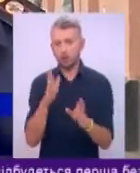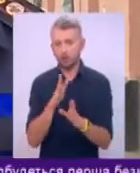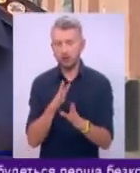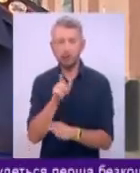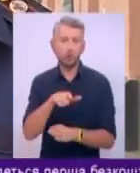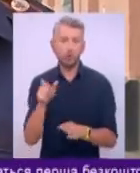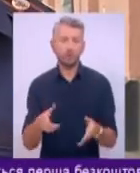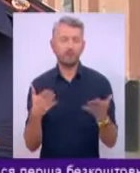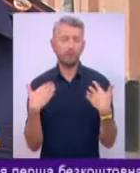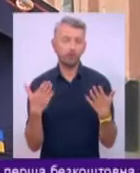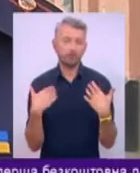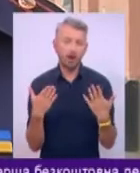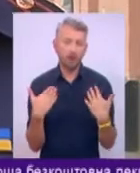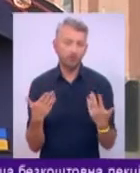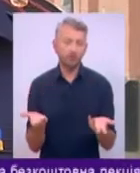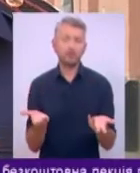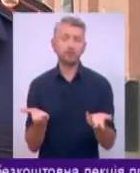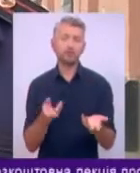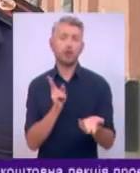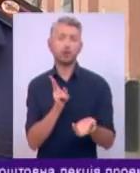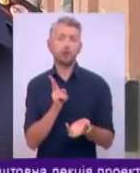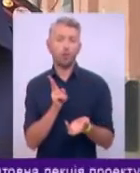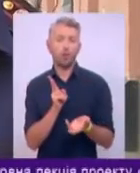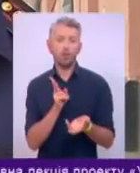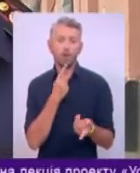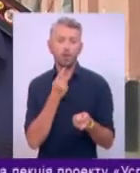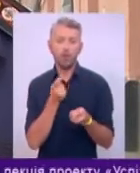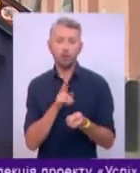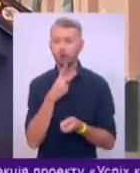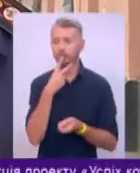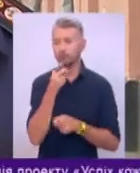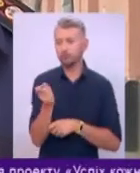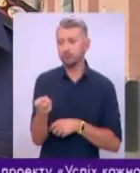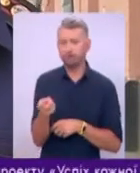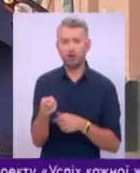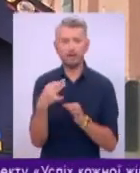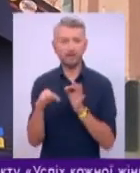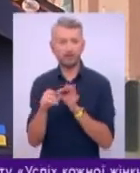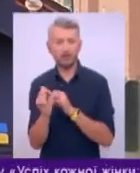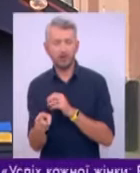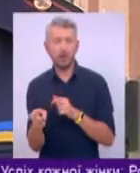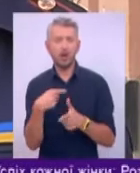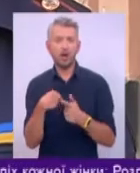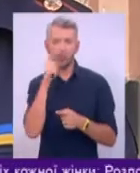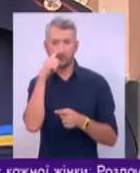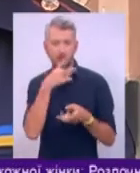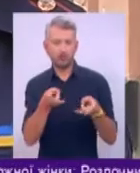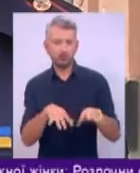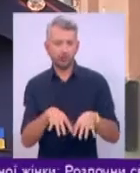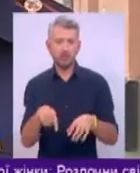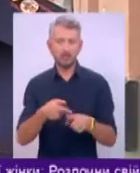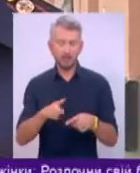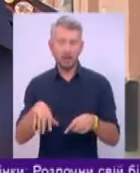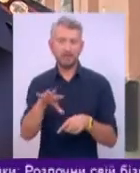люди відпочивають, хтось необережно кинув недопалок чи сірник, або залишили сміття, і все це,